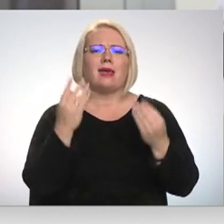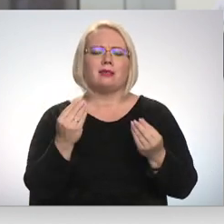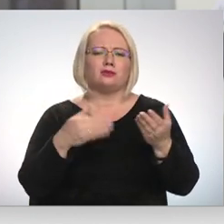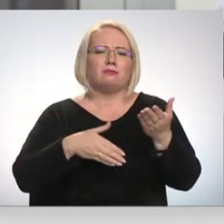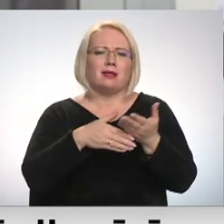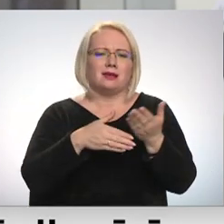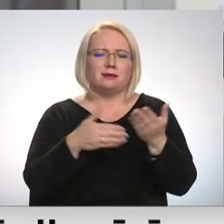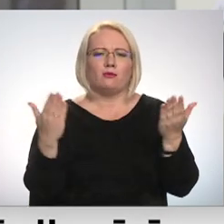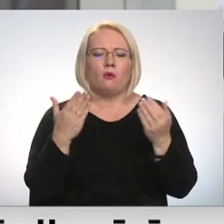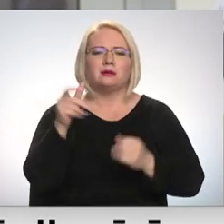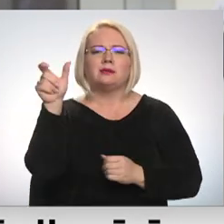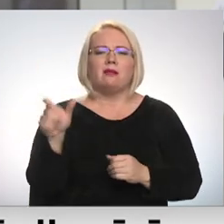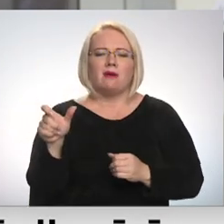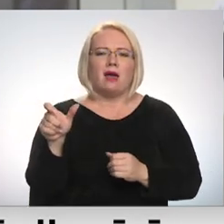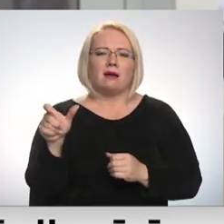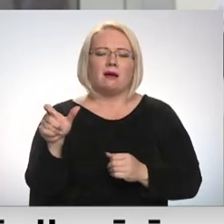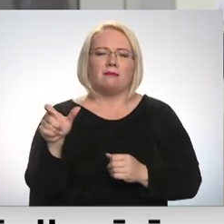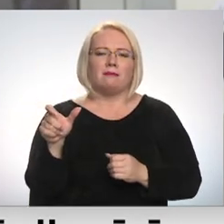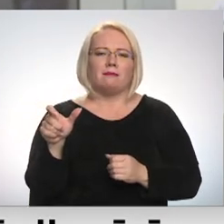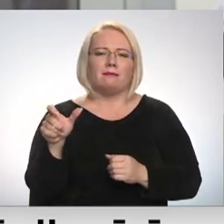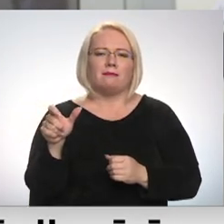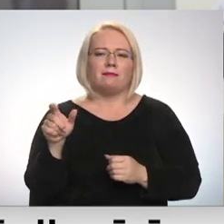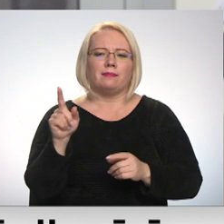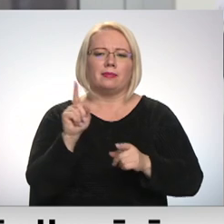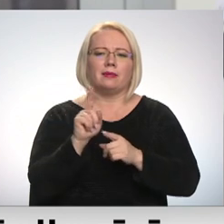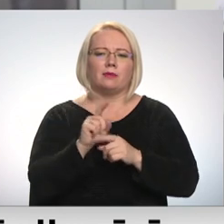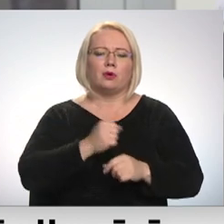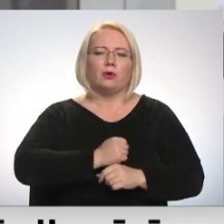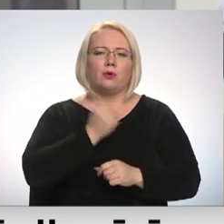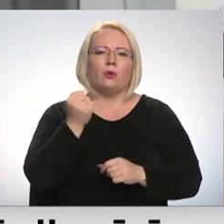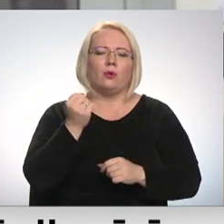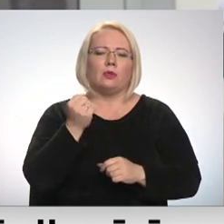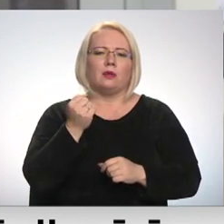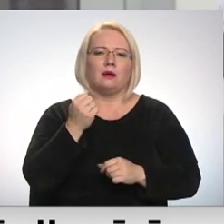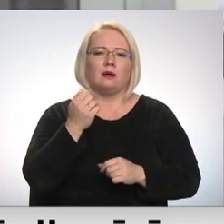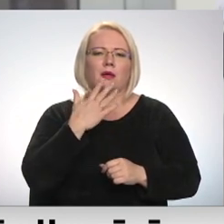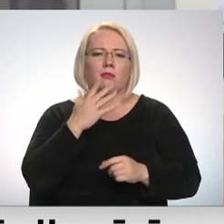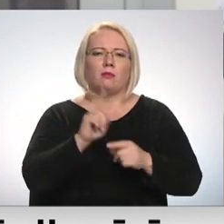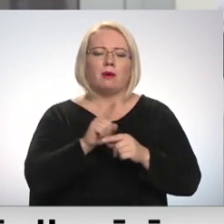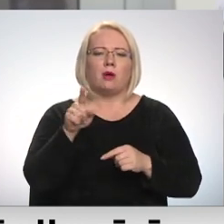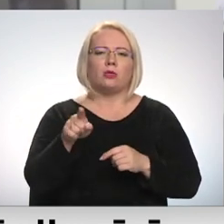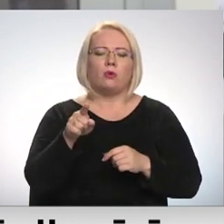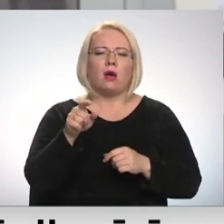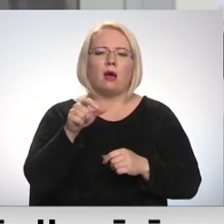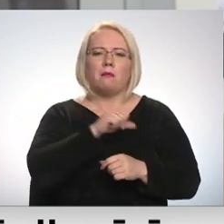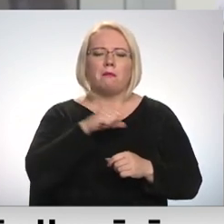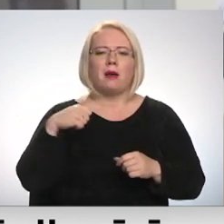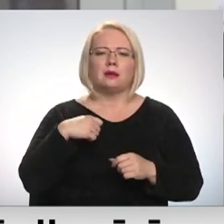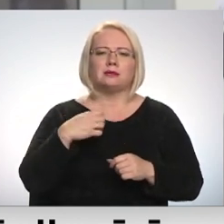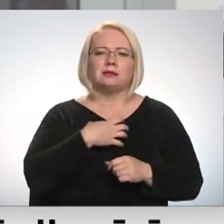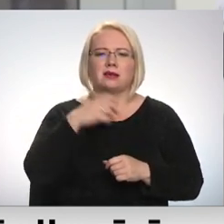ar ko pacientam grūti apat. Ar ko pacients, teiksim, nevar tikt galā pats, atstādīt,